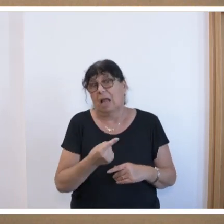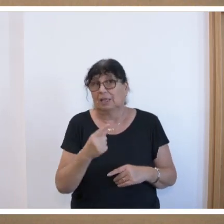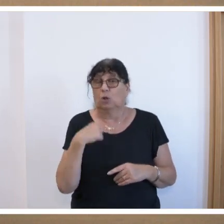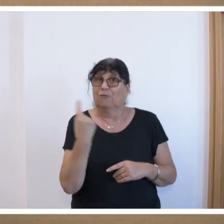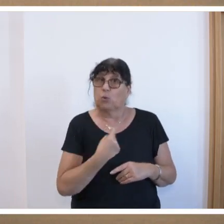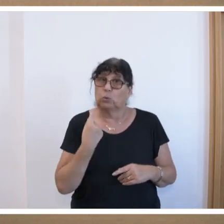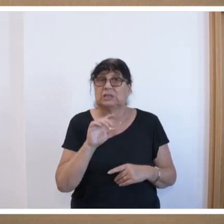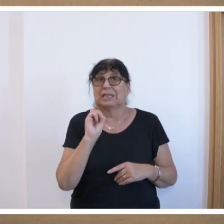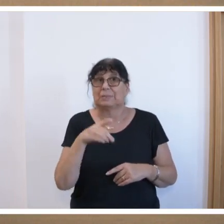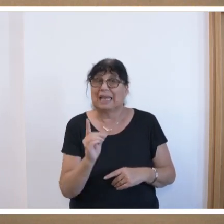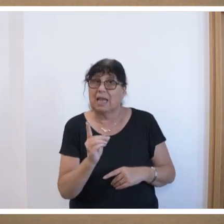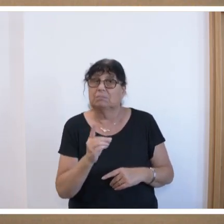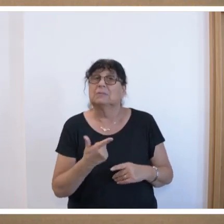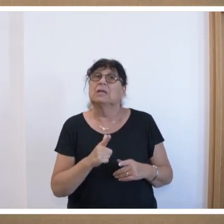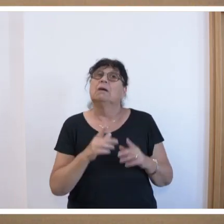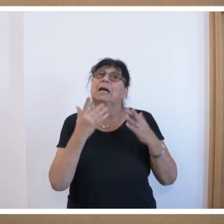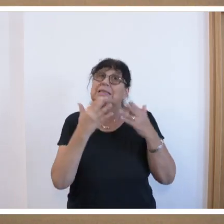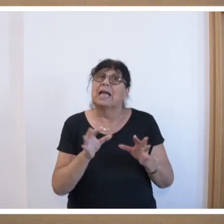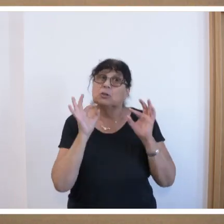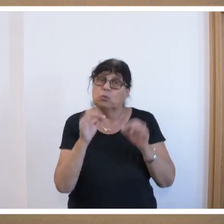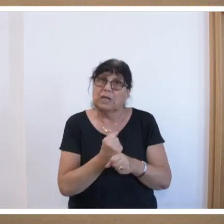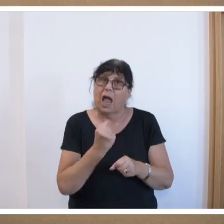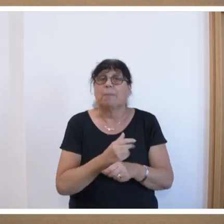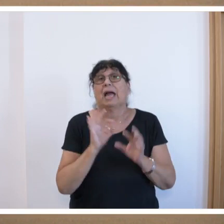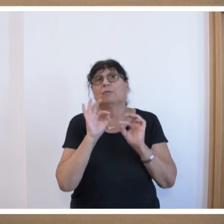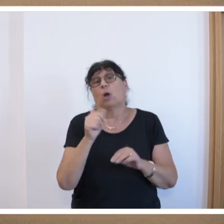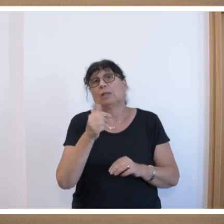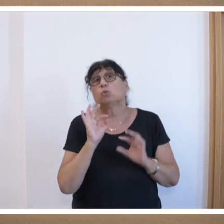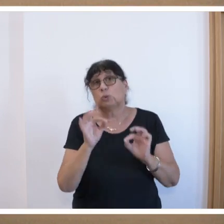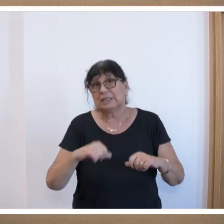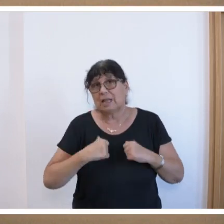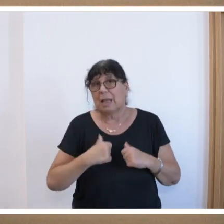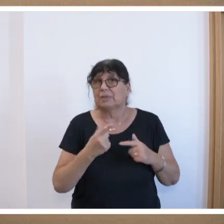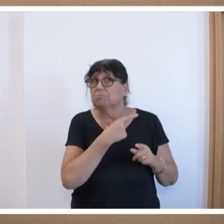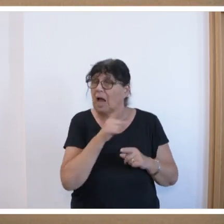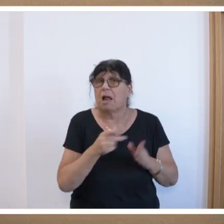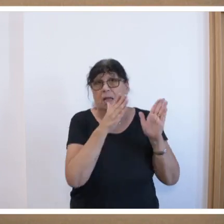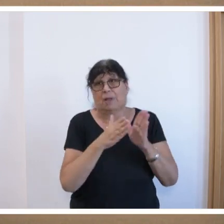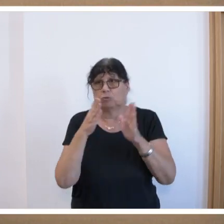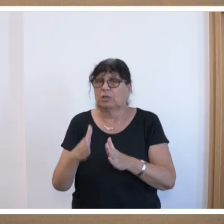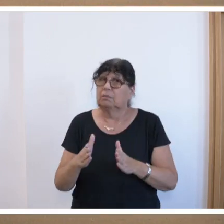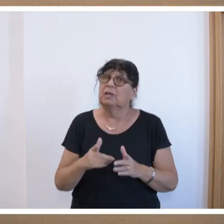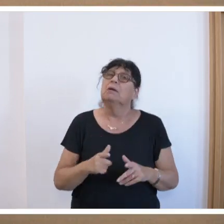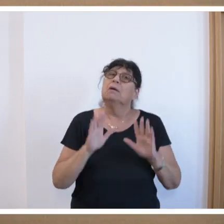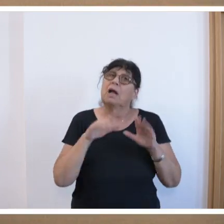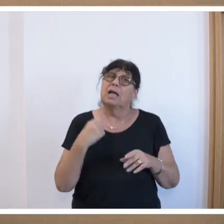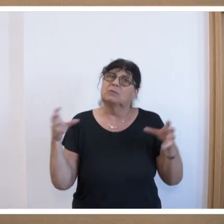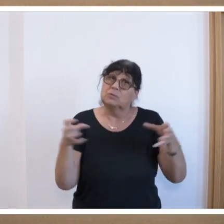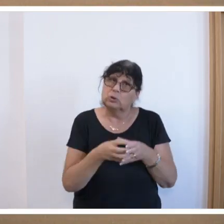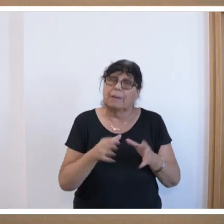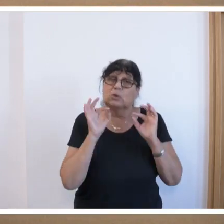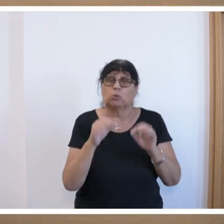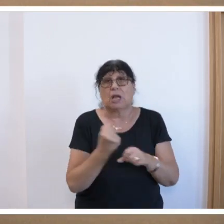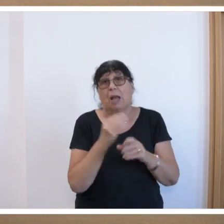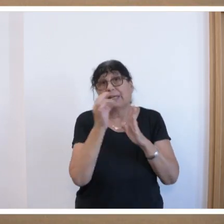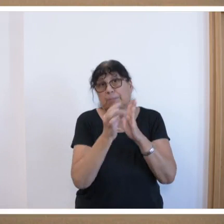als SPD-Fraktion zählt gute Arbeit für ein gutes Leben in allen Branchen. Lassen Sie uns gemeinsam für gute Arbeitsbedingungen